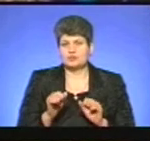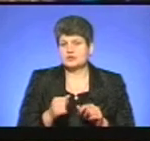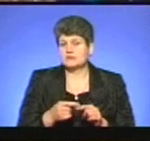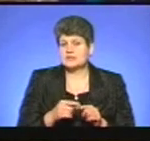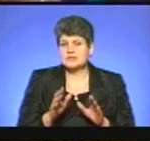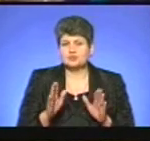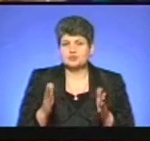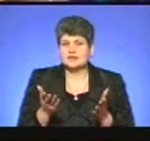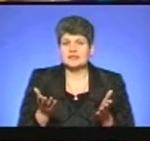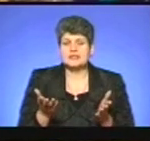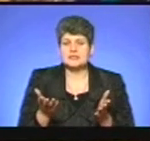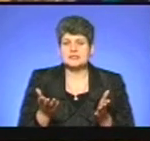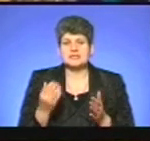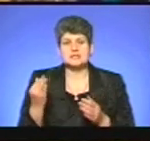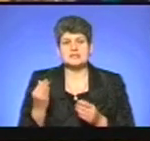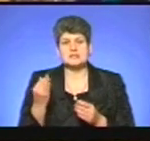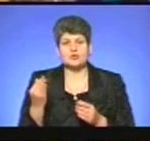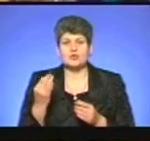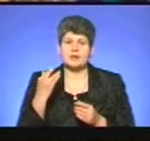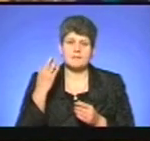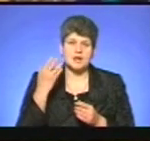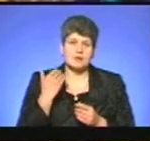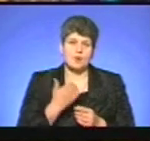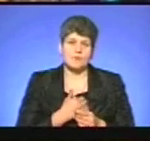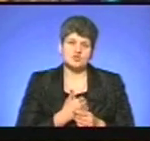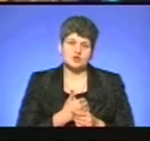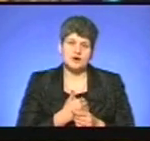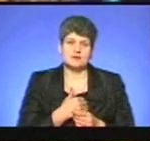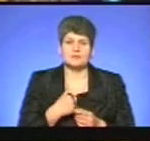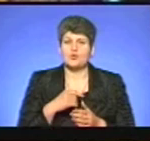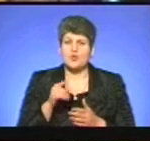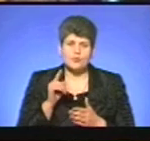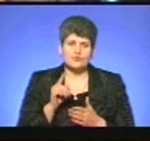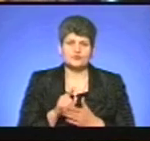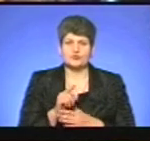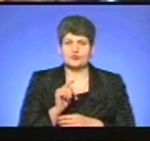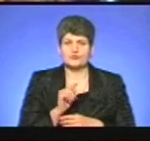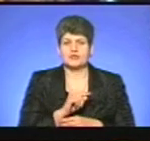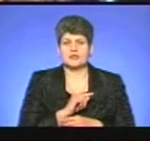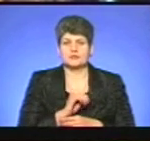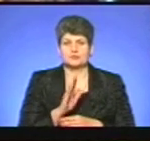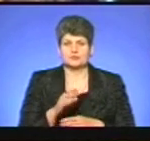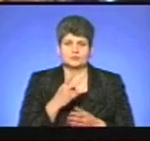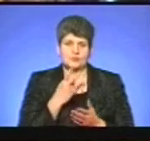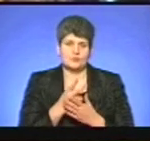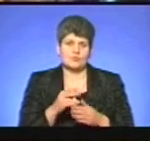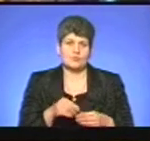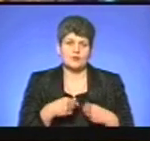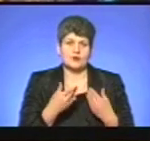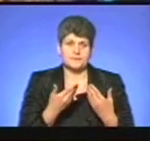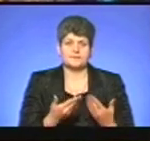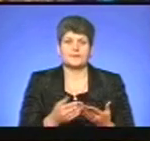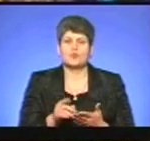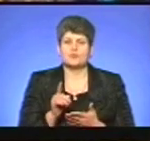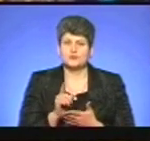будуть якісь історії, мрії, побажання. Ми обов'язково їх будемо презентувати, обов'язково